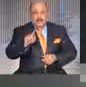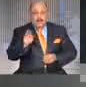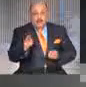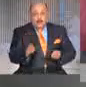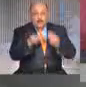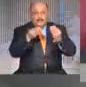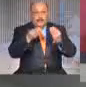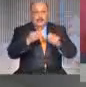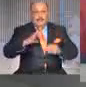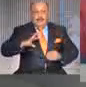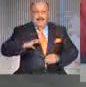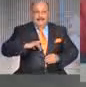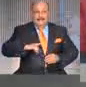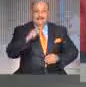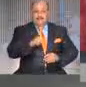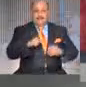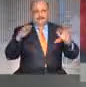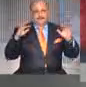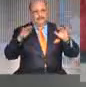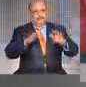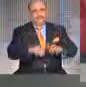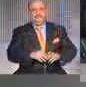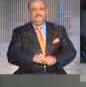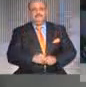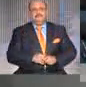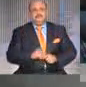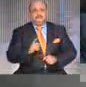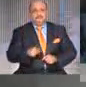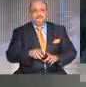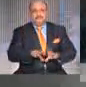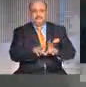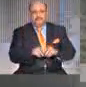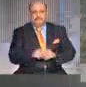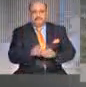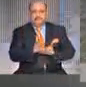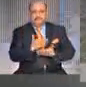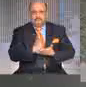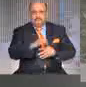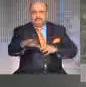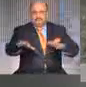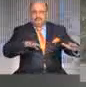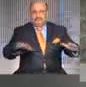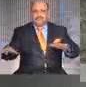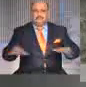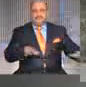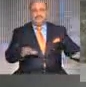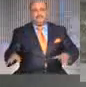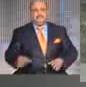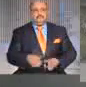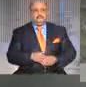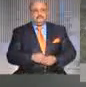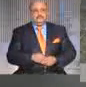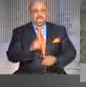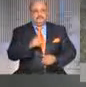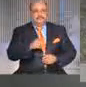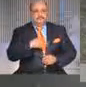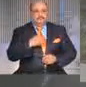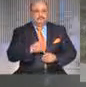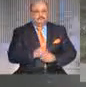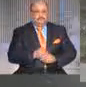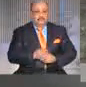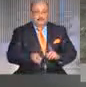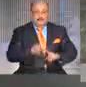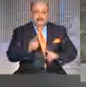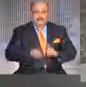الشتاء. إلا أن فطور الصباح هنا أكثر من غذاء. هي تحسيس، خاطر احنا كنا صغار نجيو بالعائلات واحد